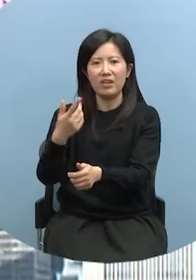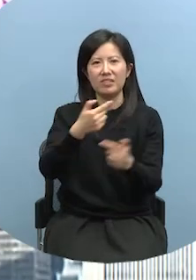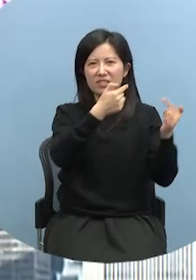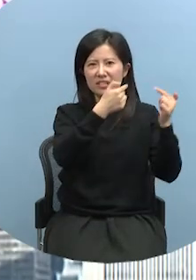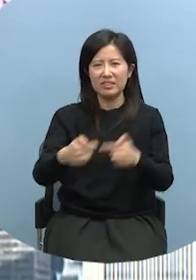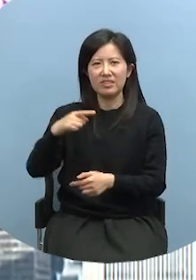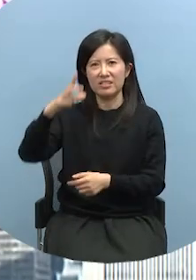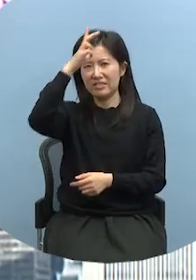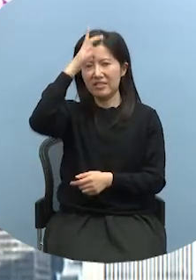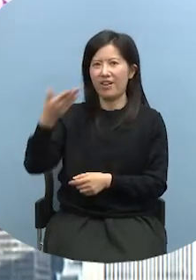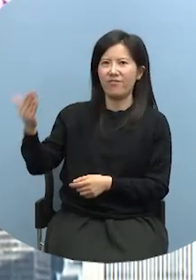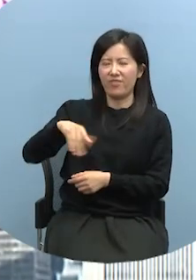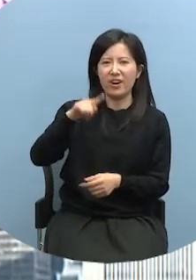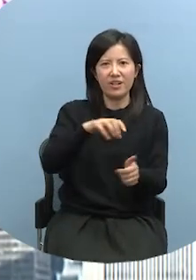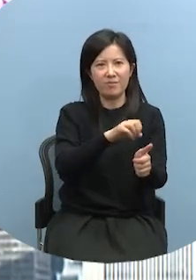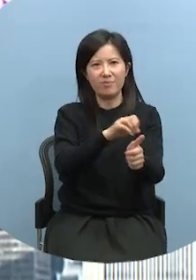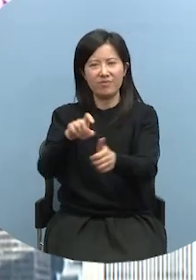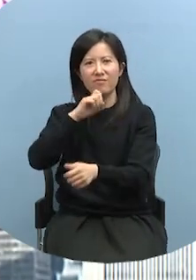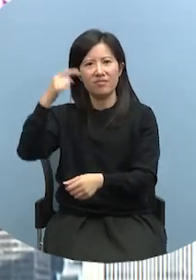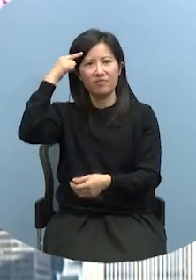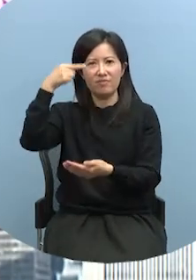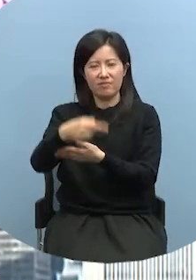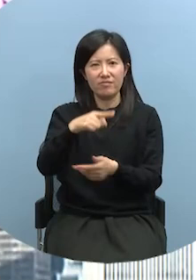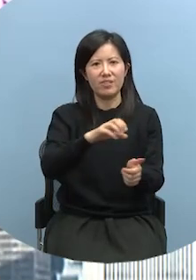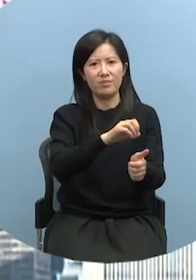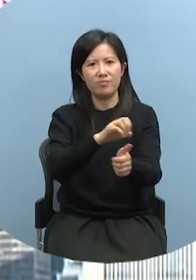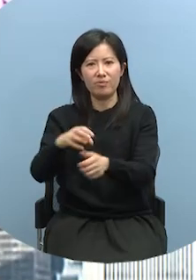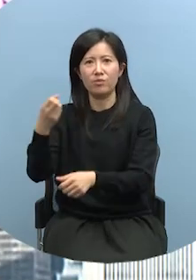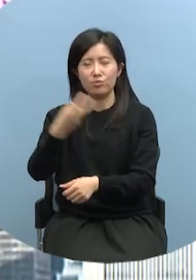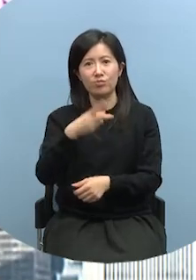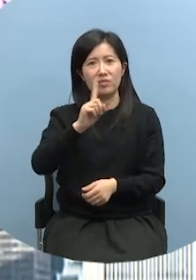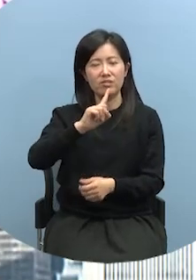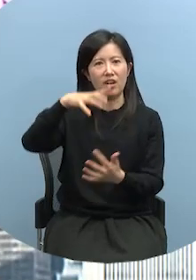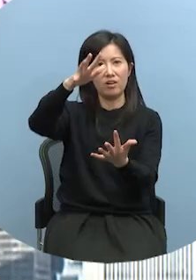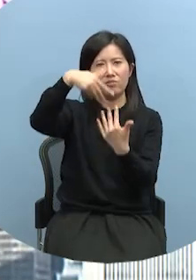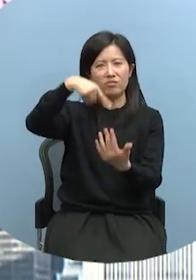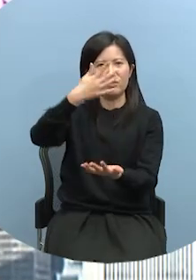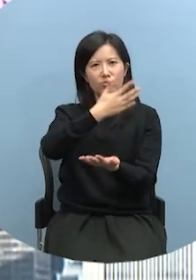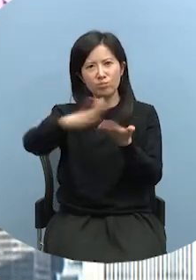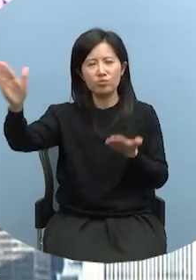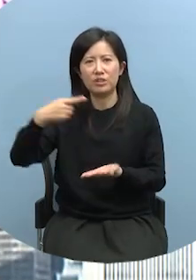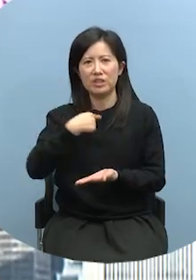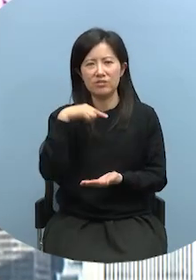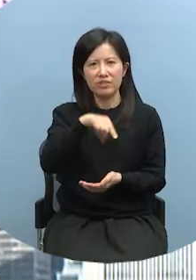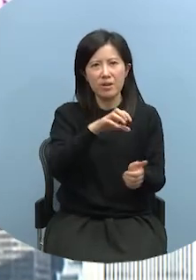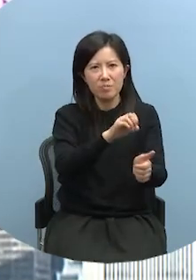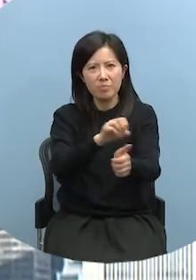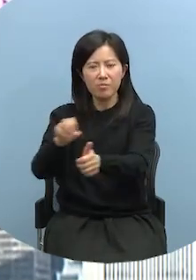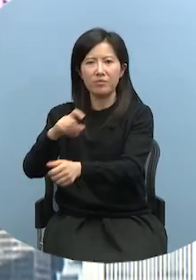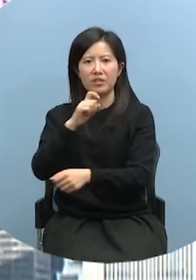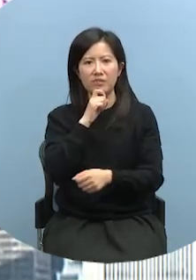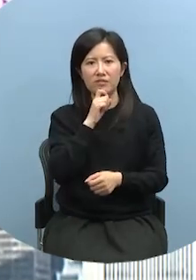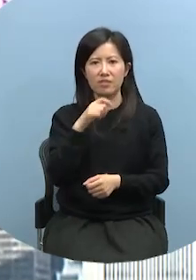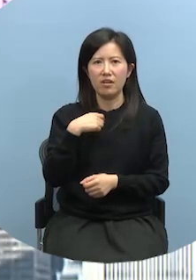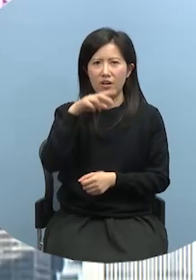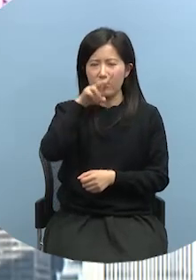反政府嘅信息，一啲負面嘅思想，更加咧係提到咧係要係啊光復懲教啊等等呢啲字眼。我哋發